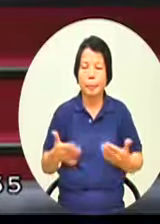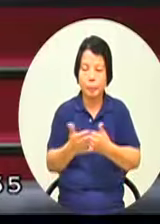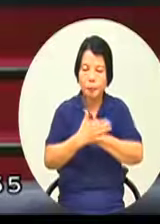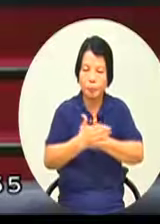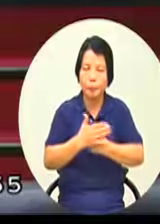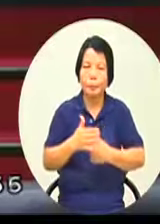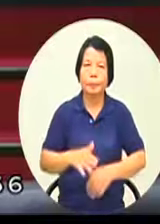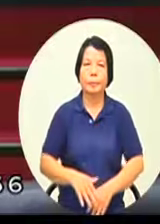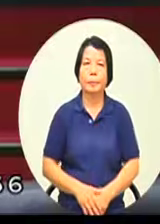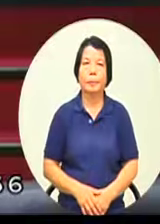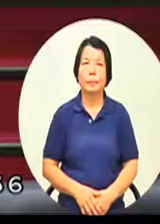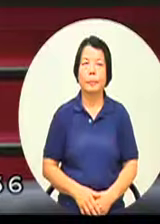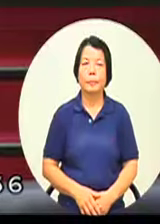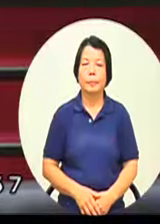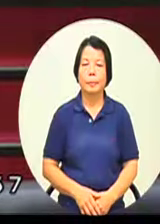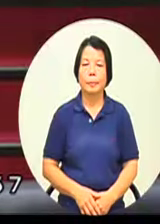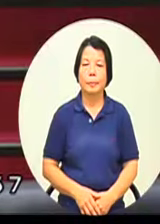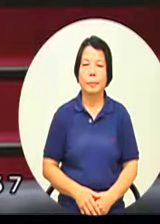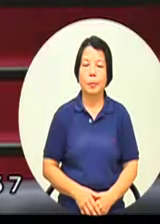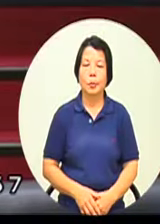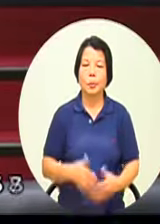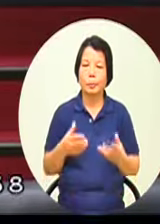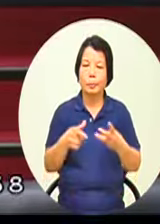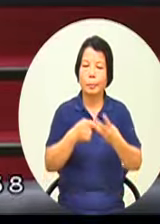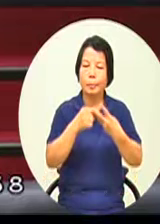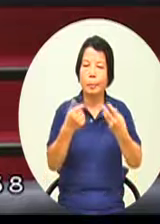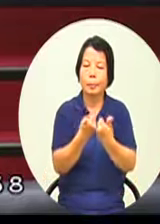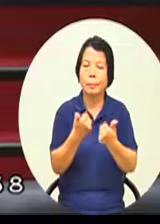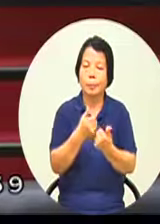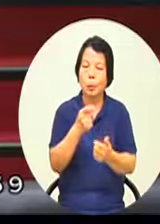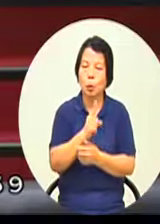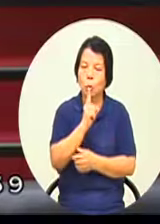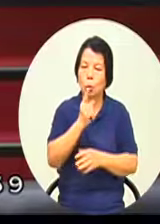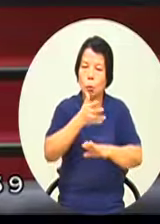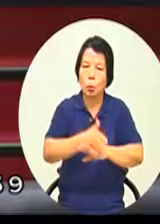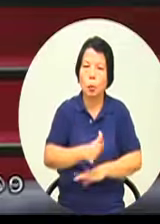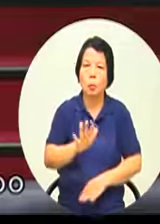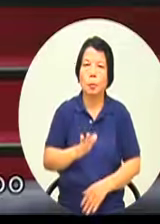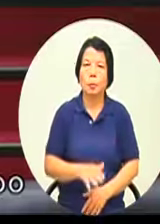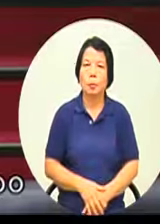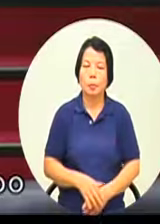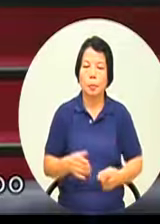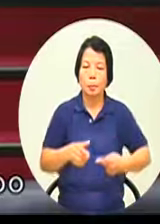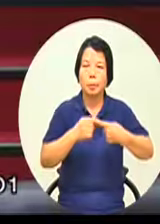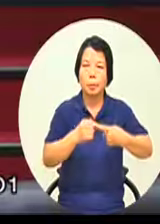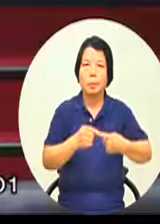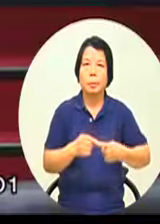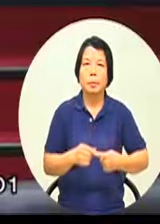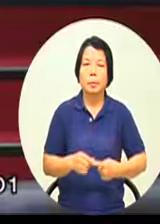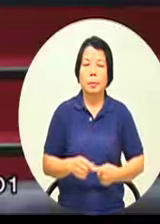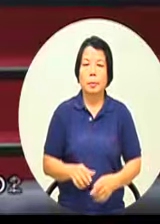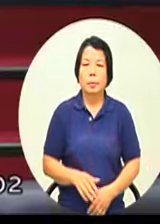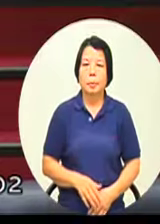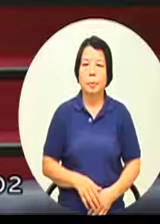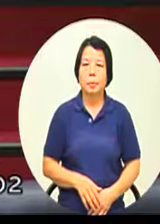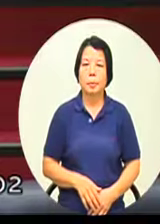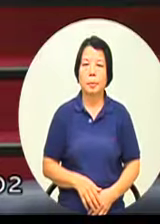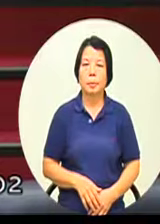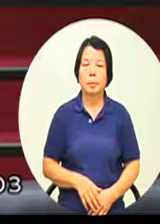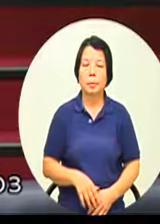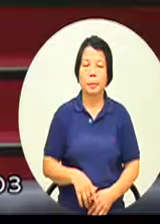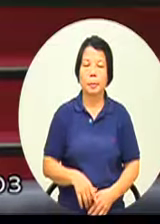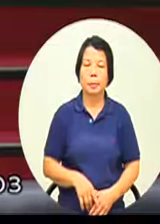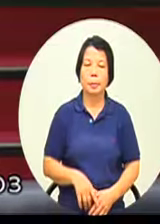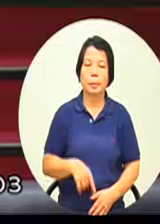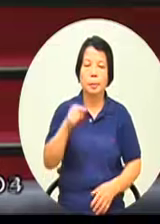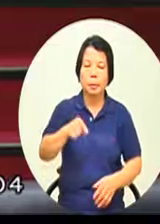哈，因为上个会期我大概提过，就是第一个有关于我们在整个纳马夏